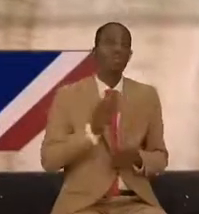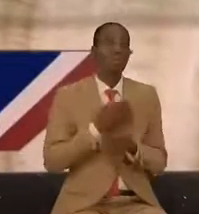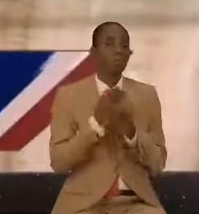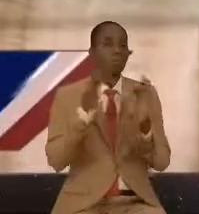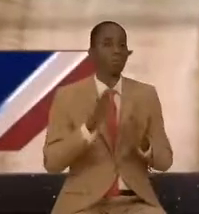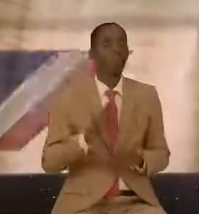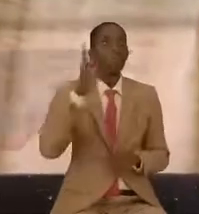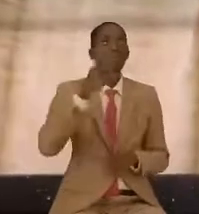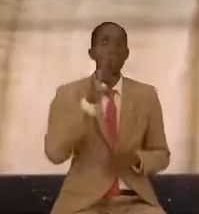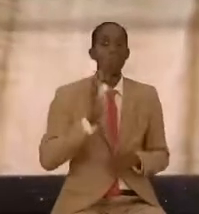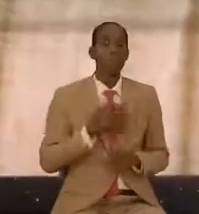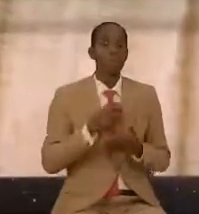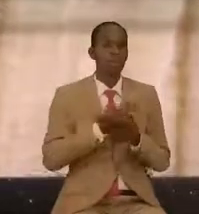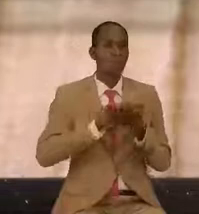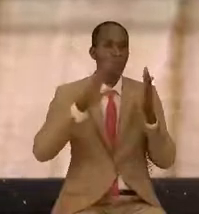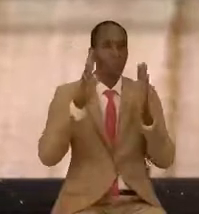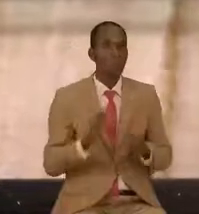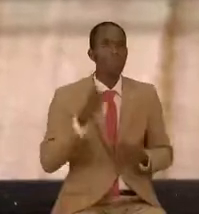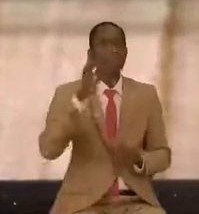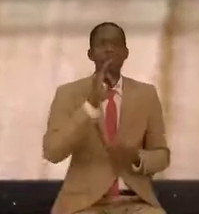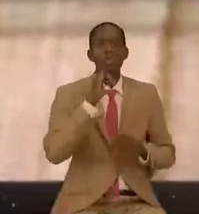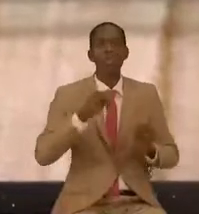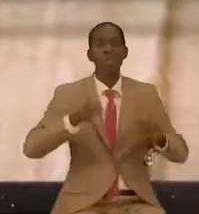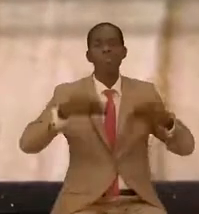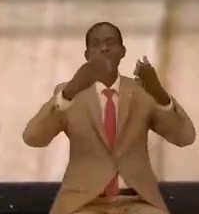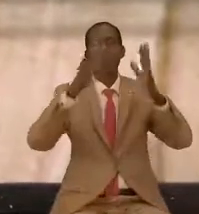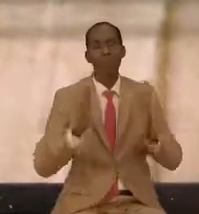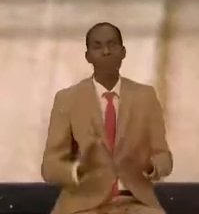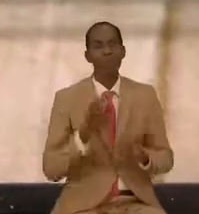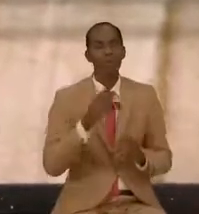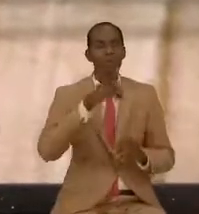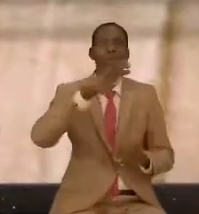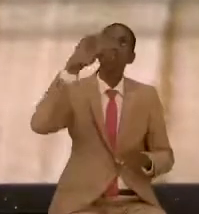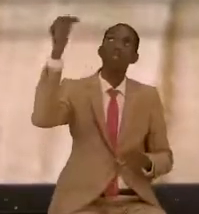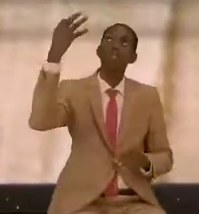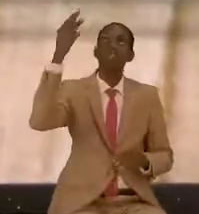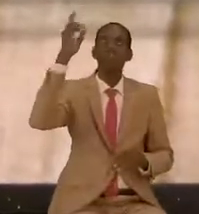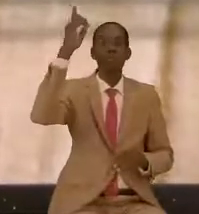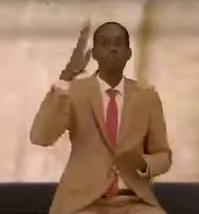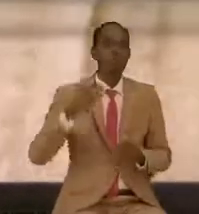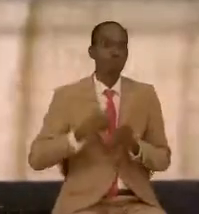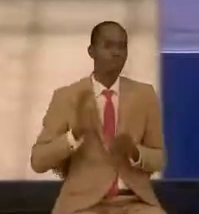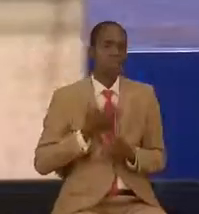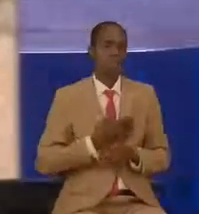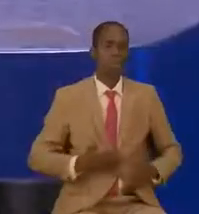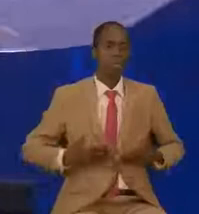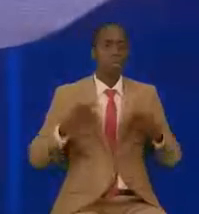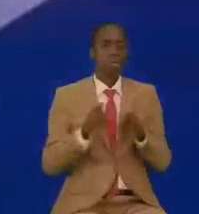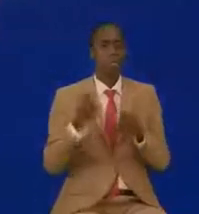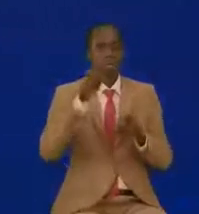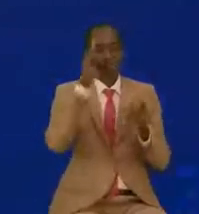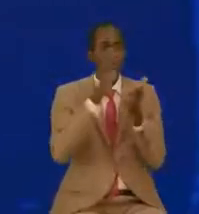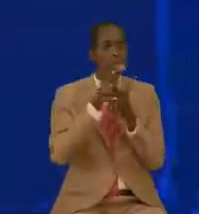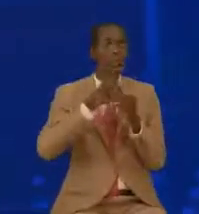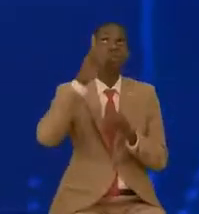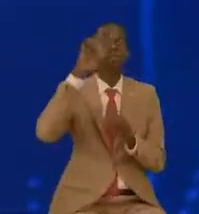Sauveur, le Sanctificateur, le pourvoyeur de la grâce de Dieu. Et lorsque tu mets ta confiance en lui,